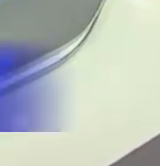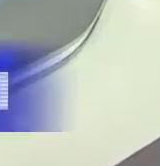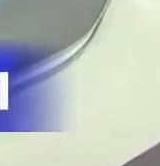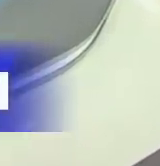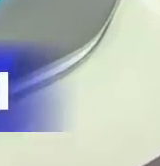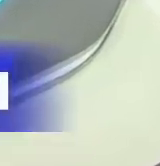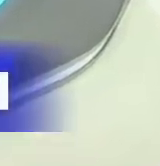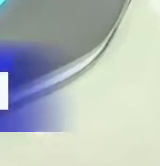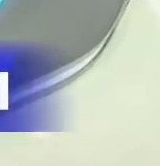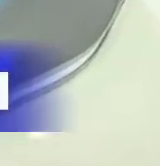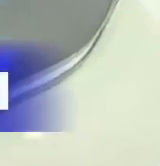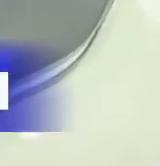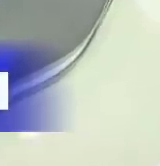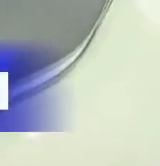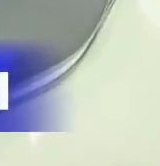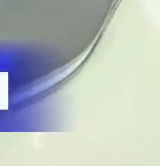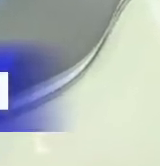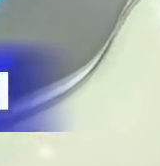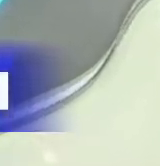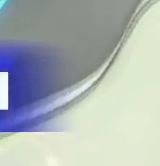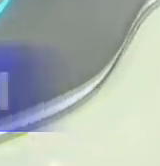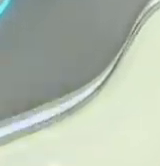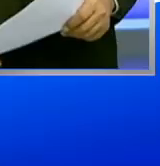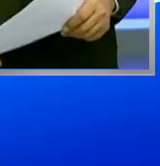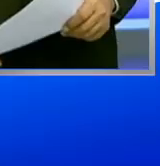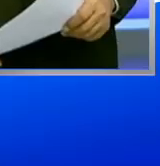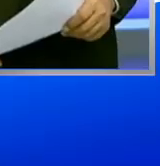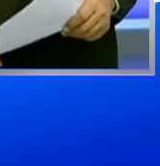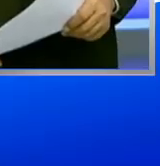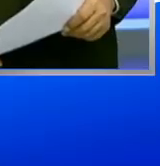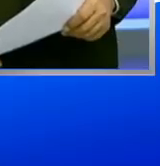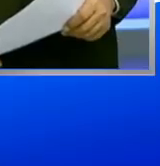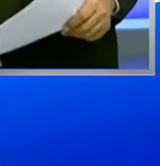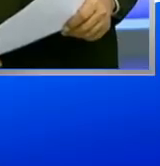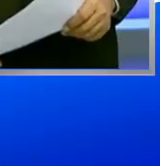Magandang gabi po, Luzon, Visayas at Mindanao.